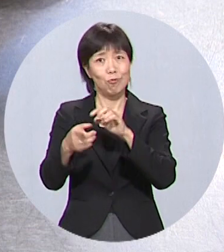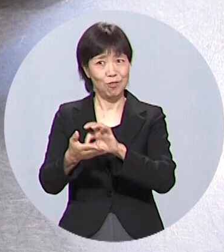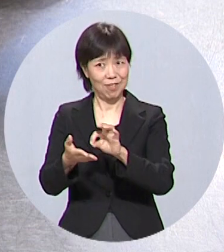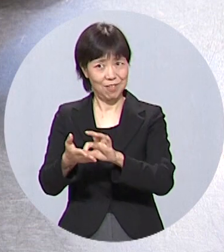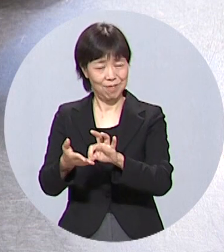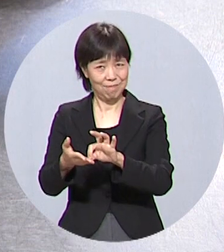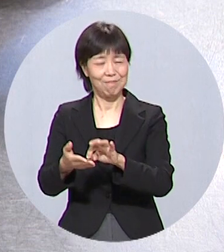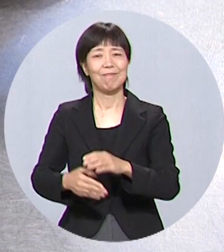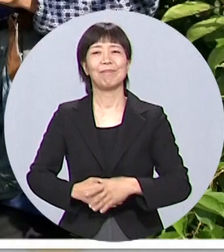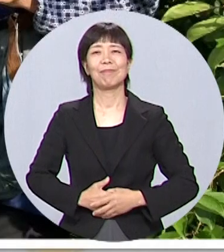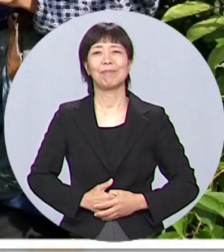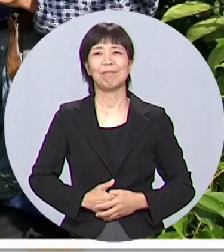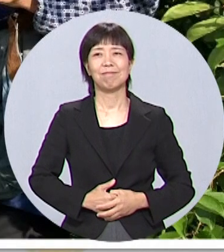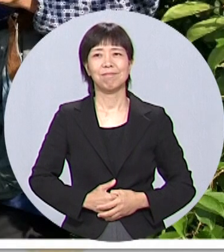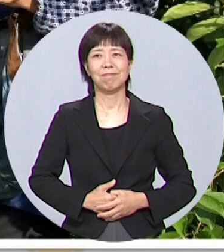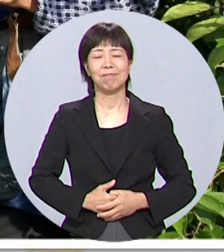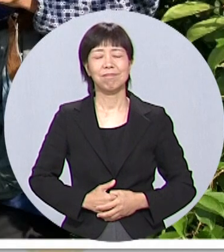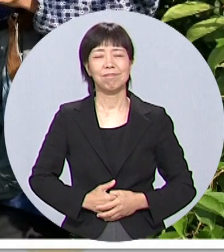い、